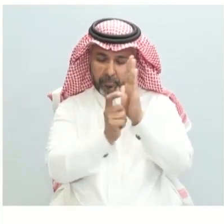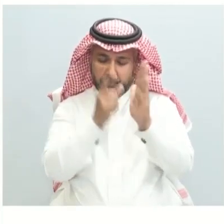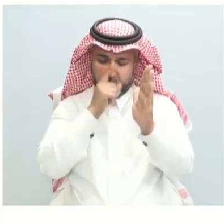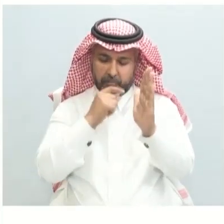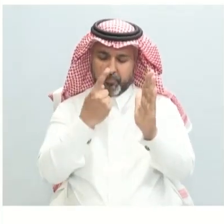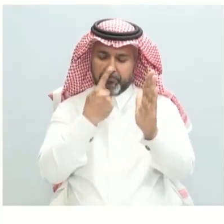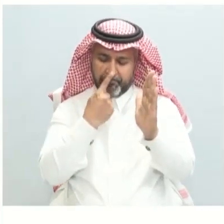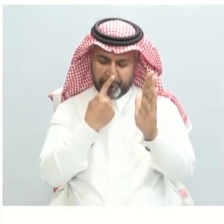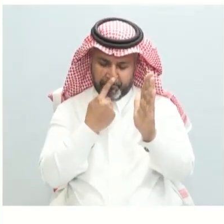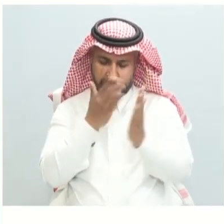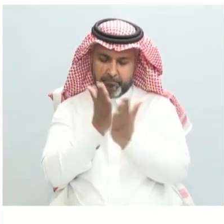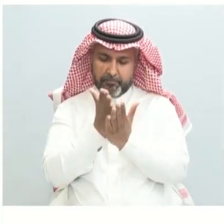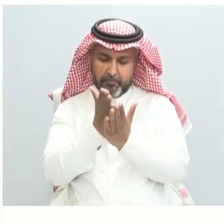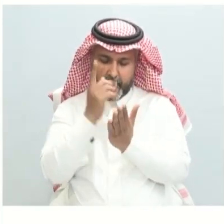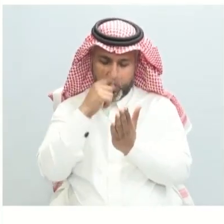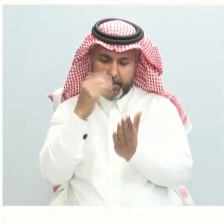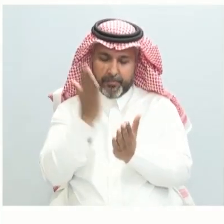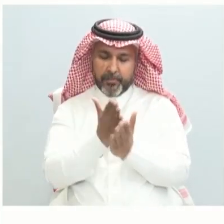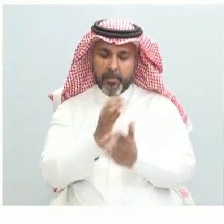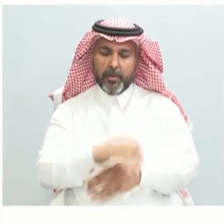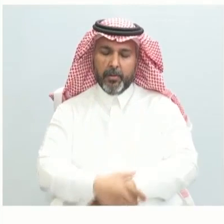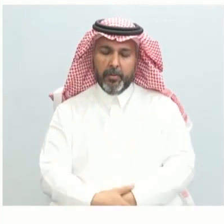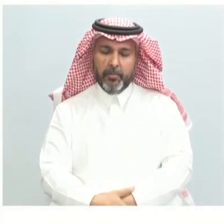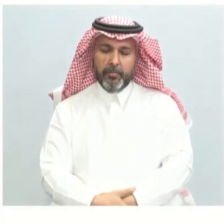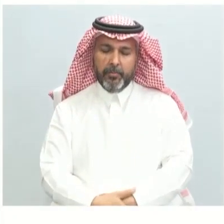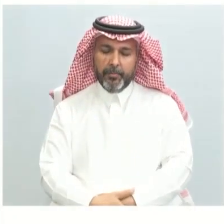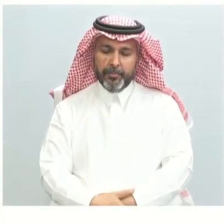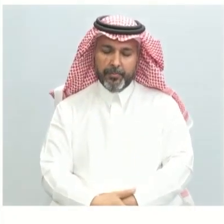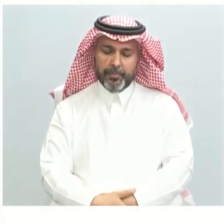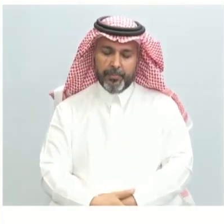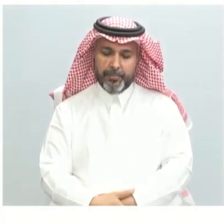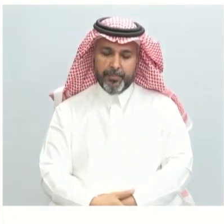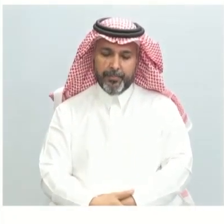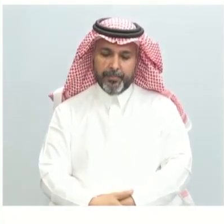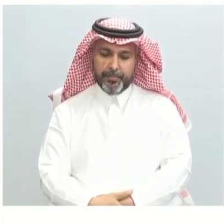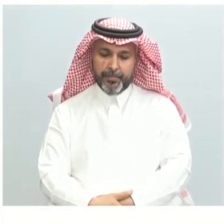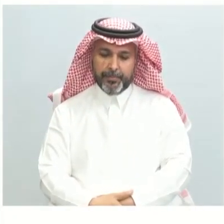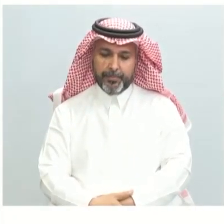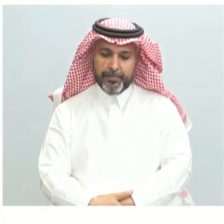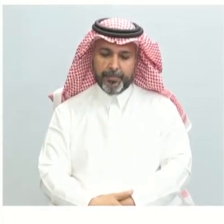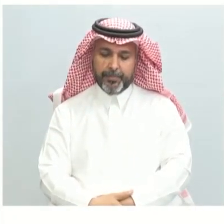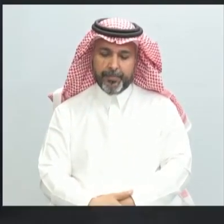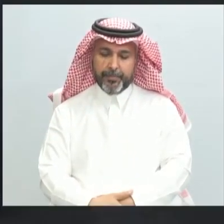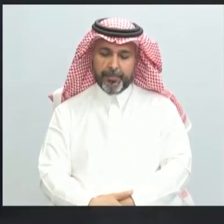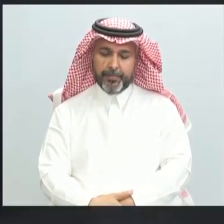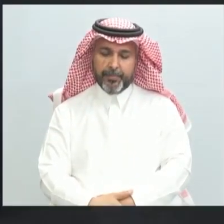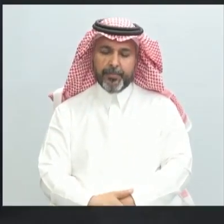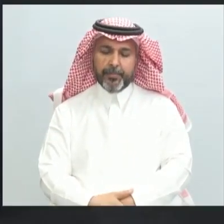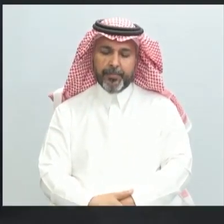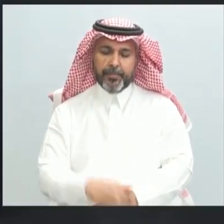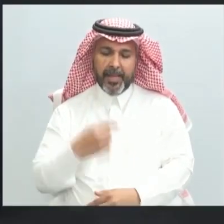وطنيه كذلك التزام الانظمه التزام في الانظمه مسؤوليه